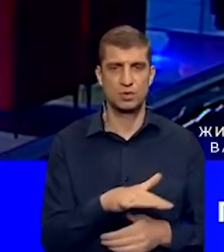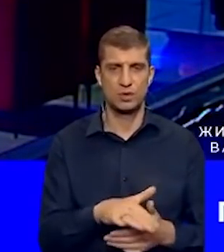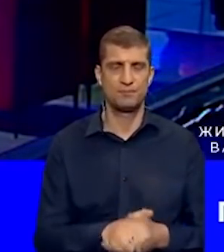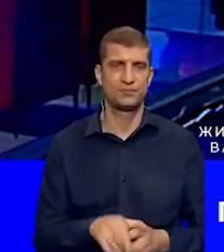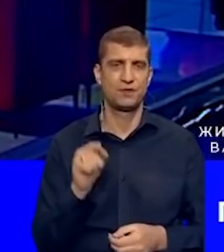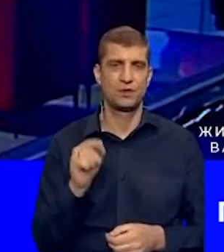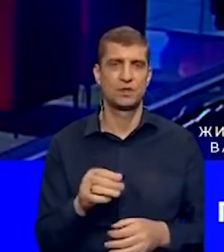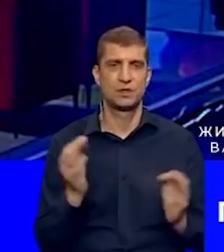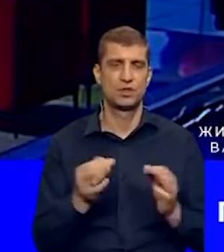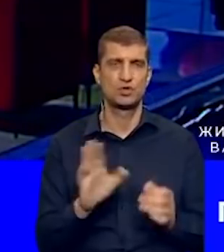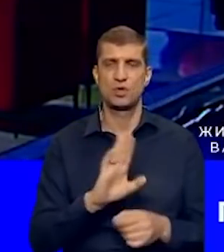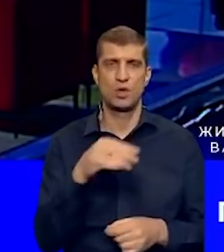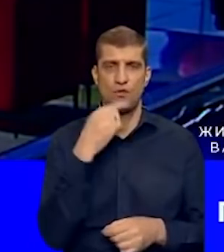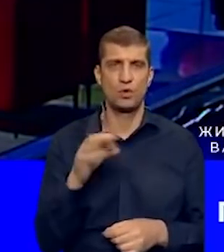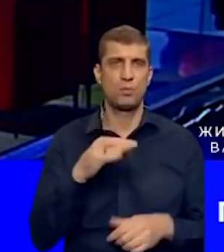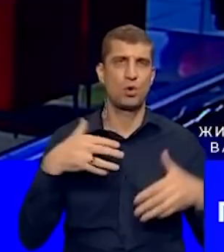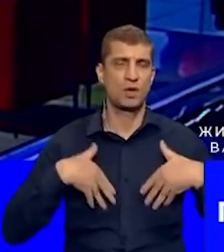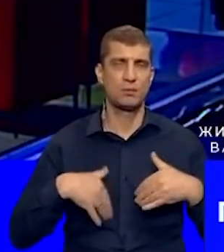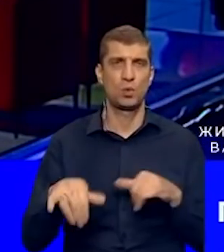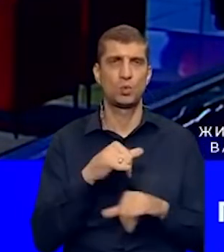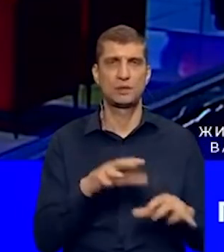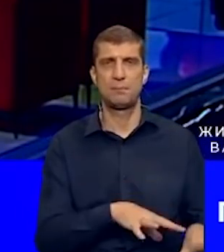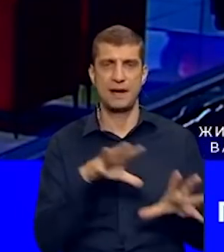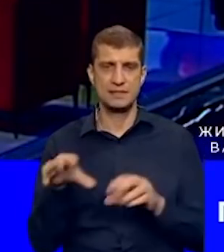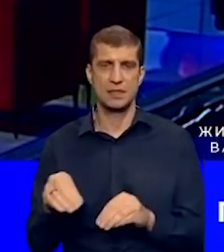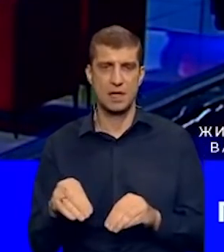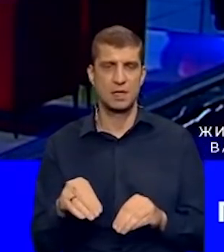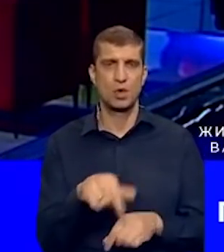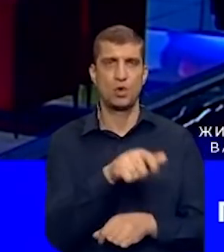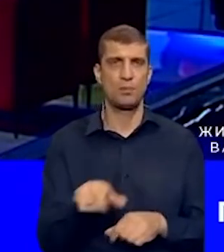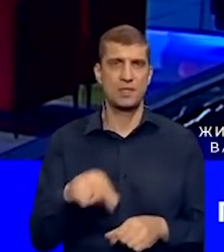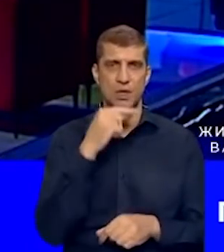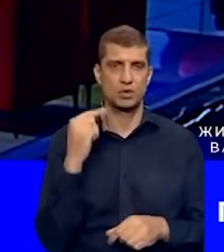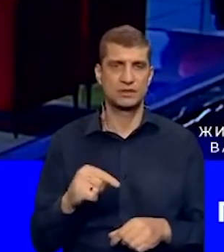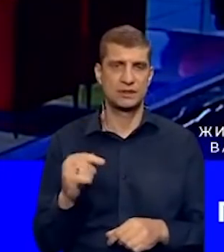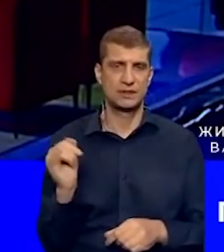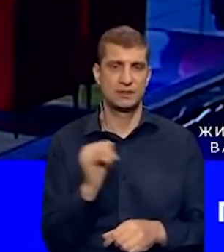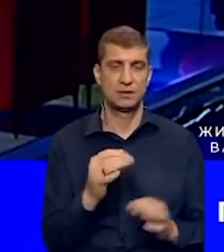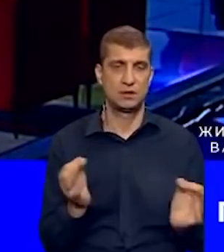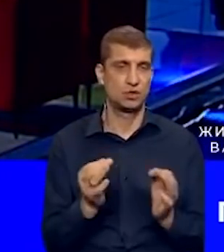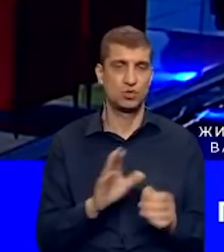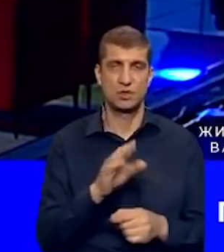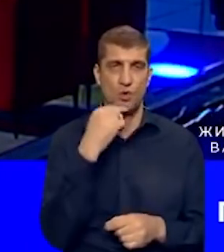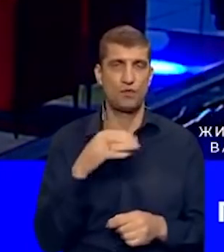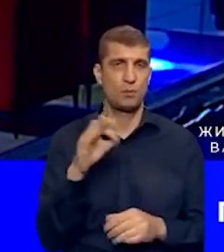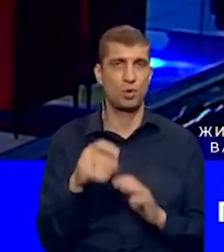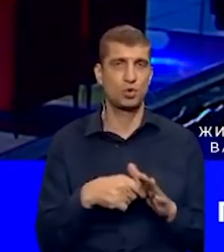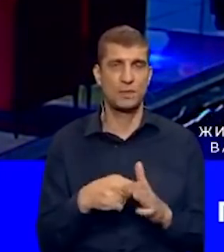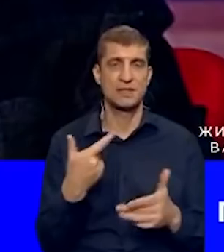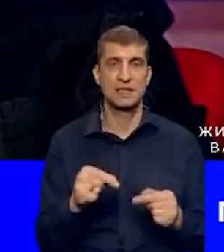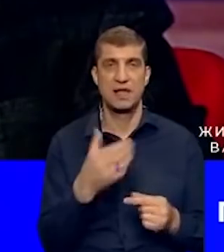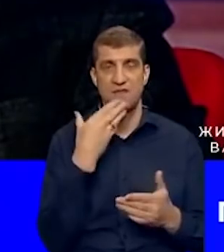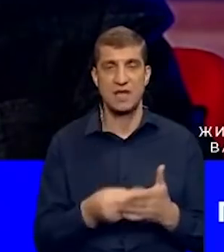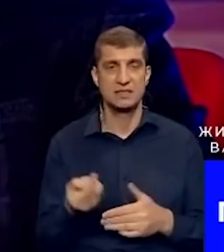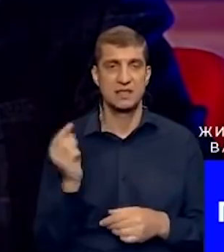Вони нічого не говорять про Крим, куди вони переселяють громадян Росії. І нічого не говорять про Донбас, де, власне, те,